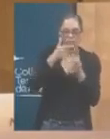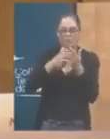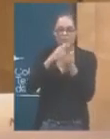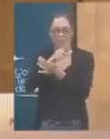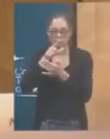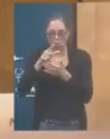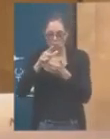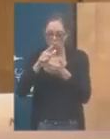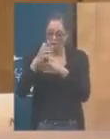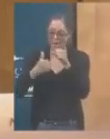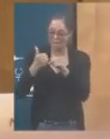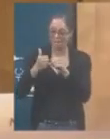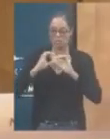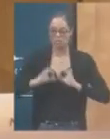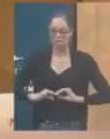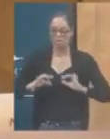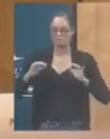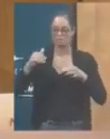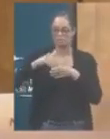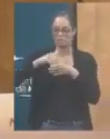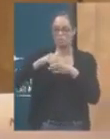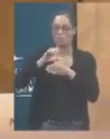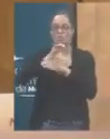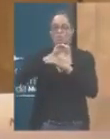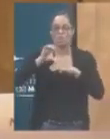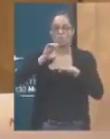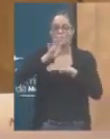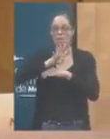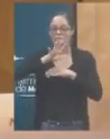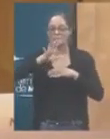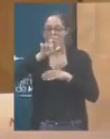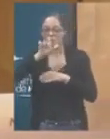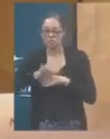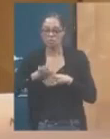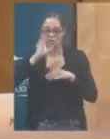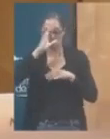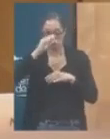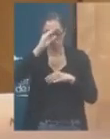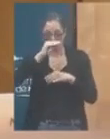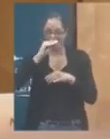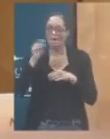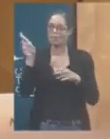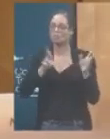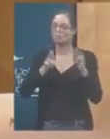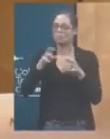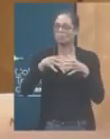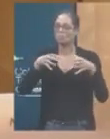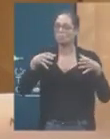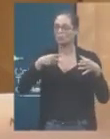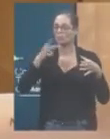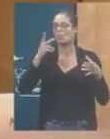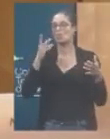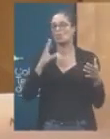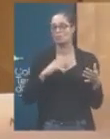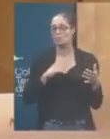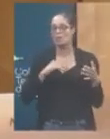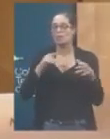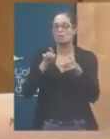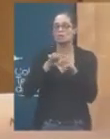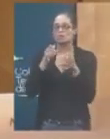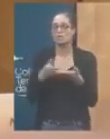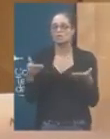2021-2022, on nous dit qu'il y avait 145 étudiants, donc les étudiants sont revenus. La